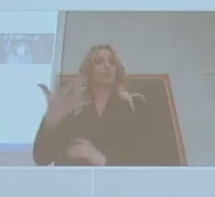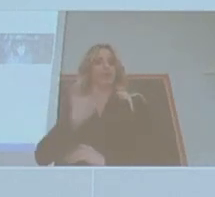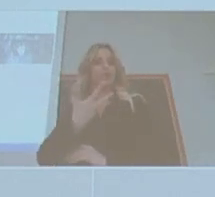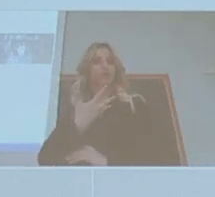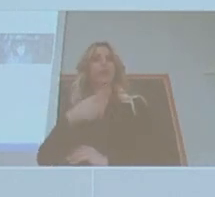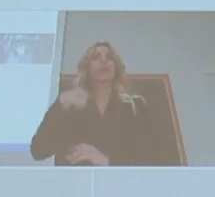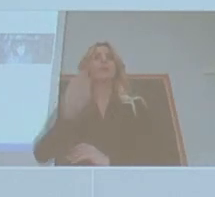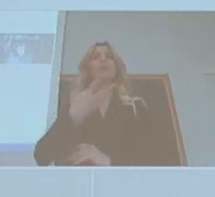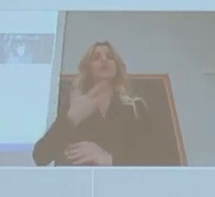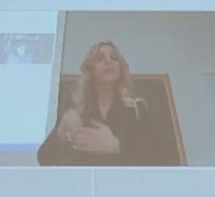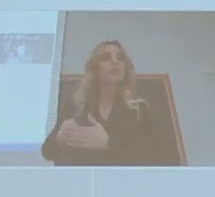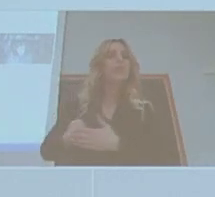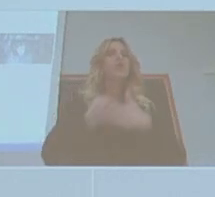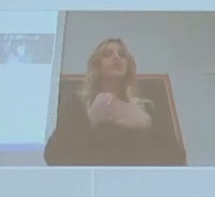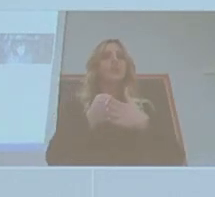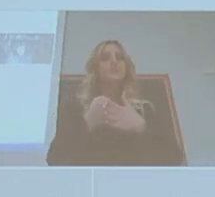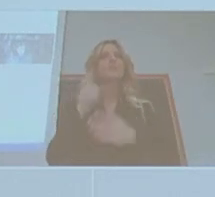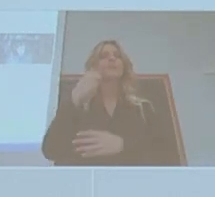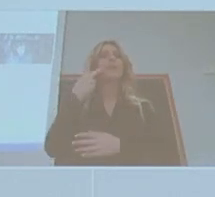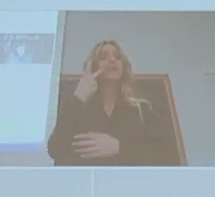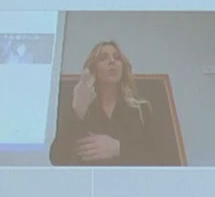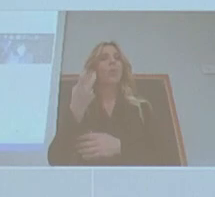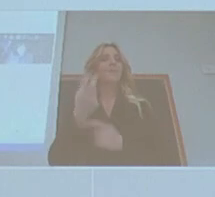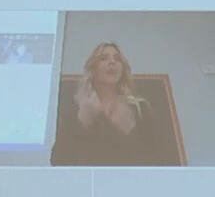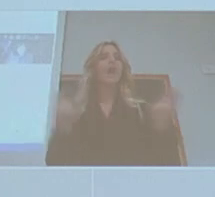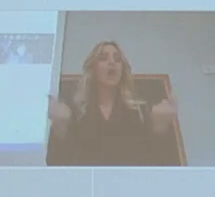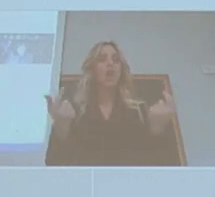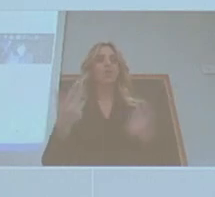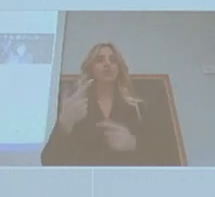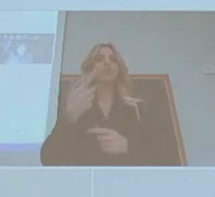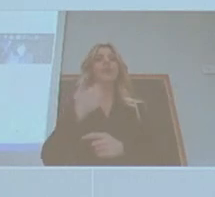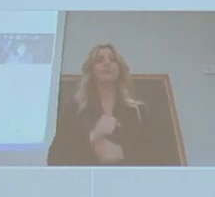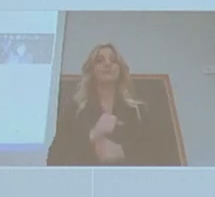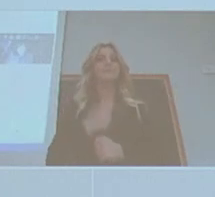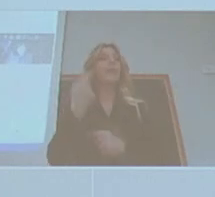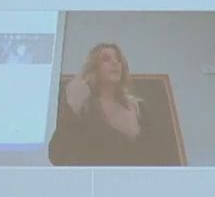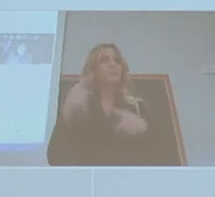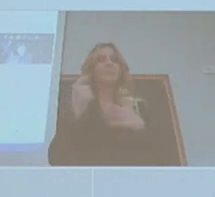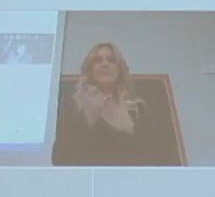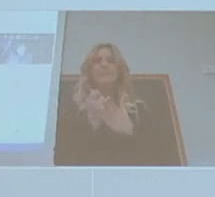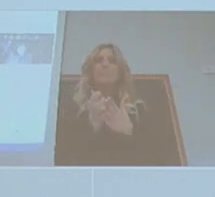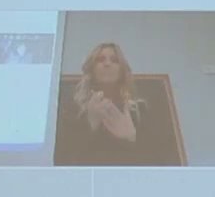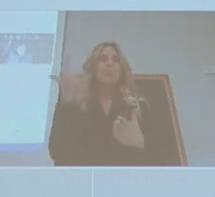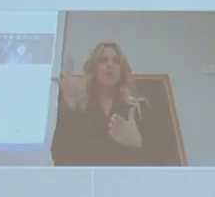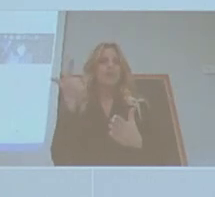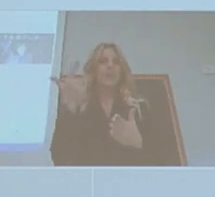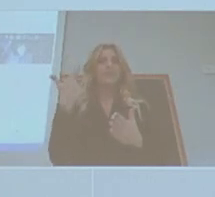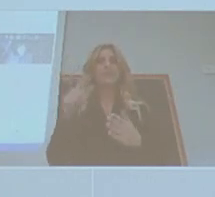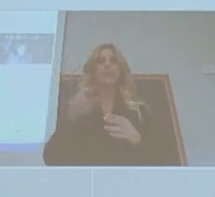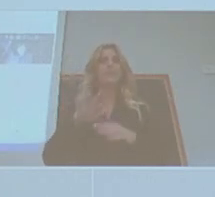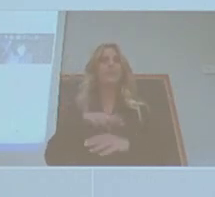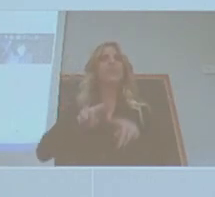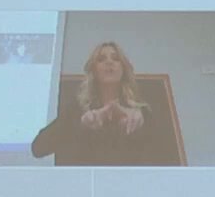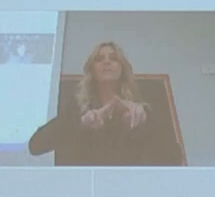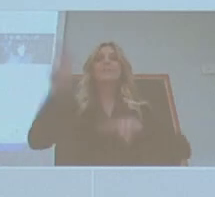tema della sostenibilità e transizione ecologica, che va a raccordarsi con una delle azioni più importanti del Piano Nazionale di